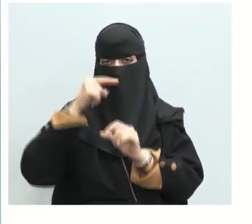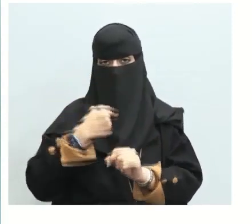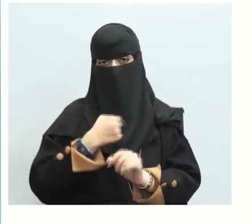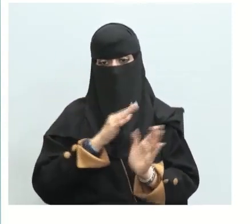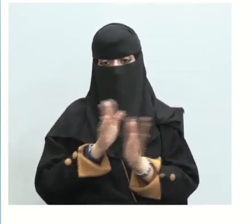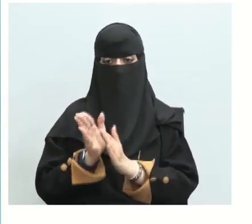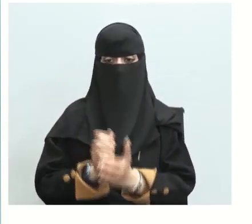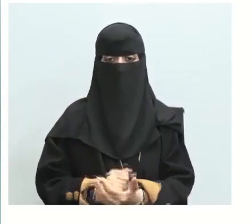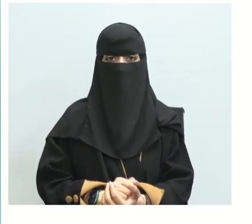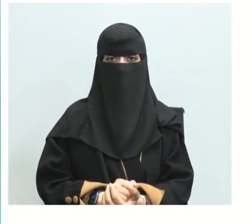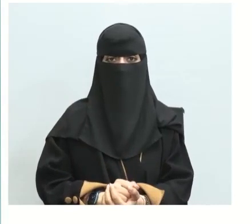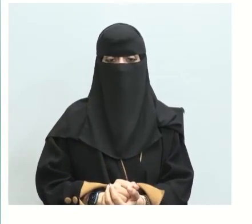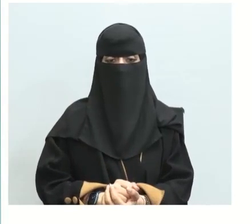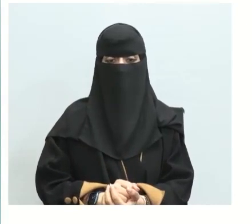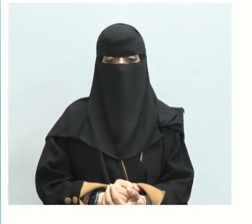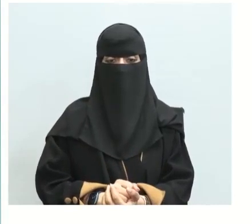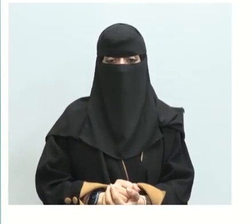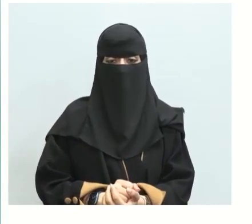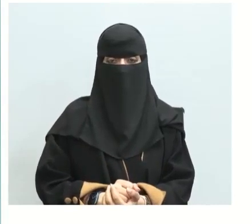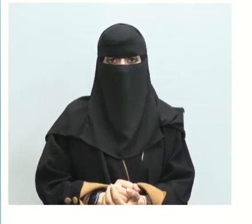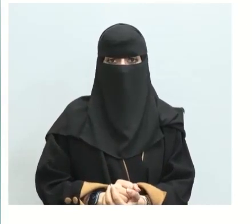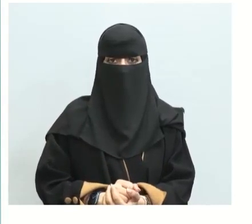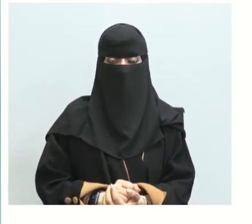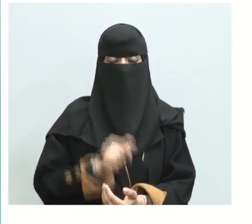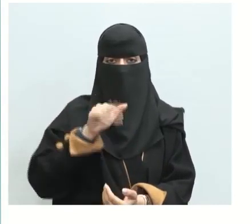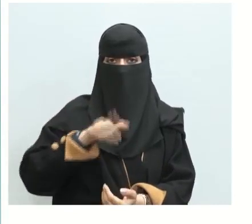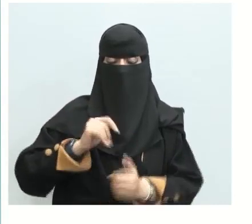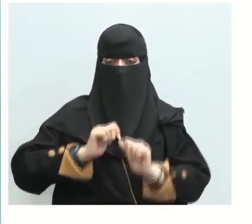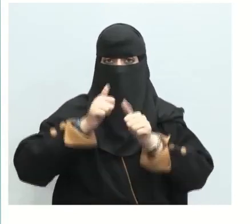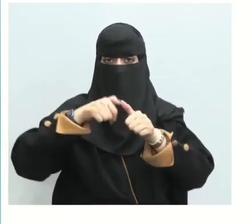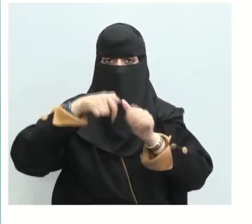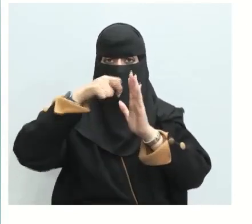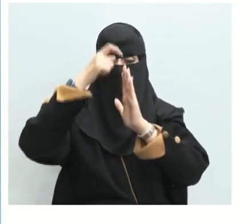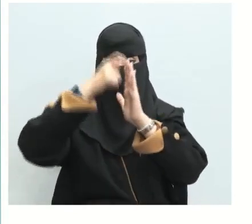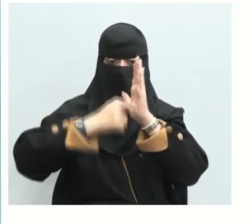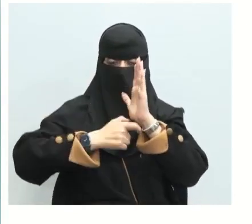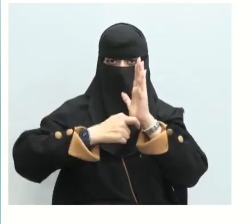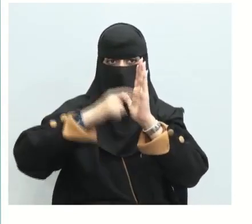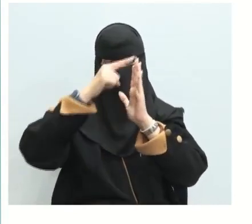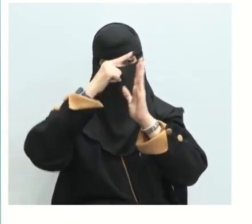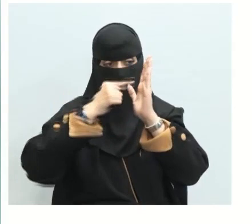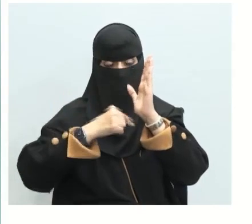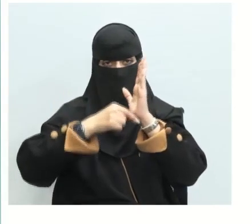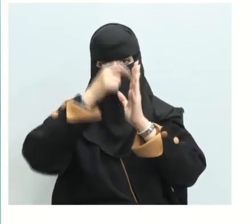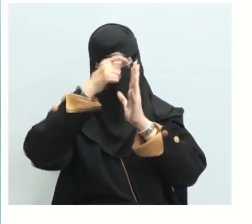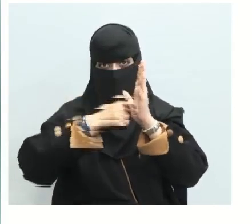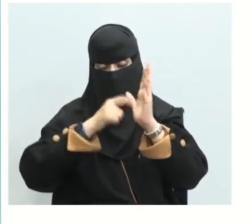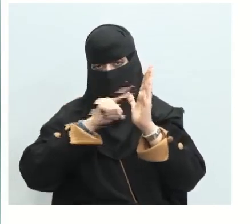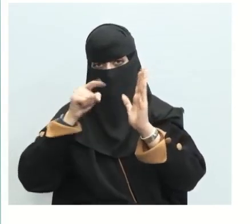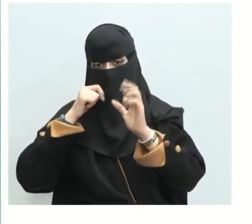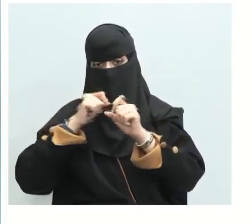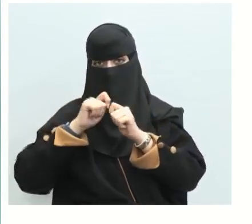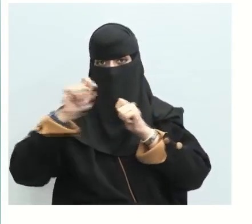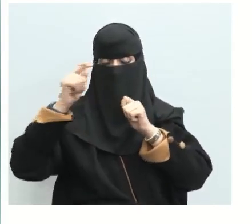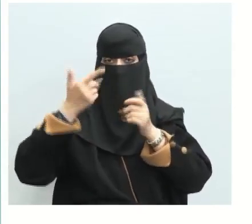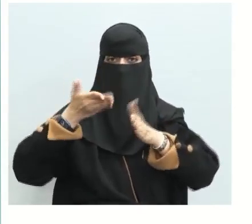بنفسك. إذا نقوم بالضغط على القائمة المنسدلة البعد،